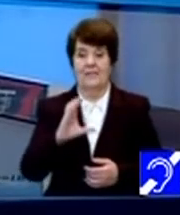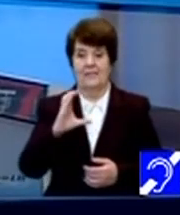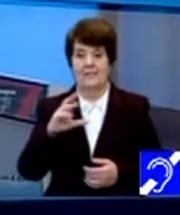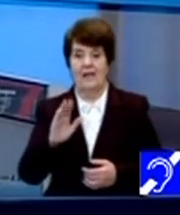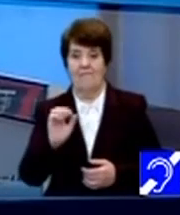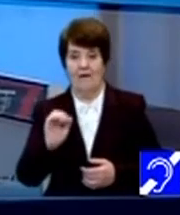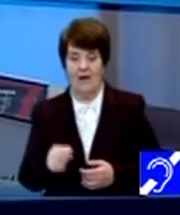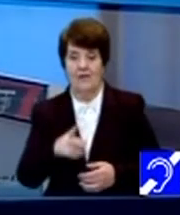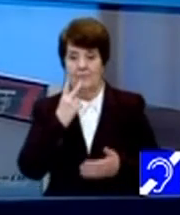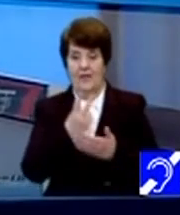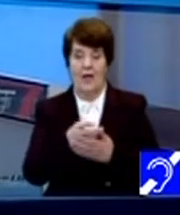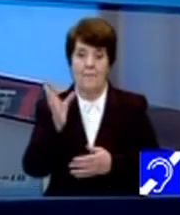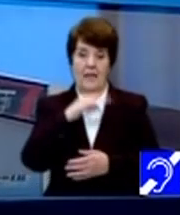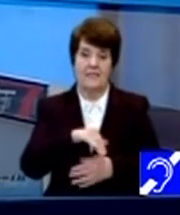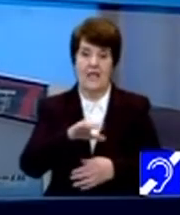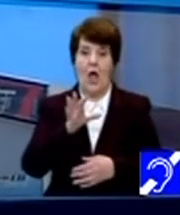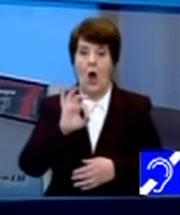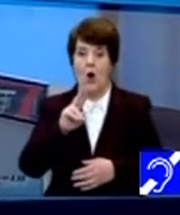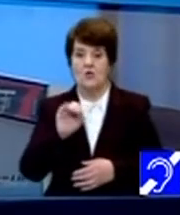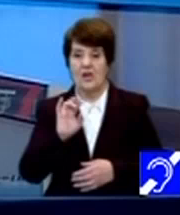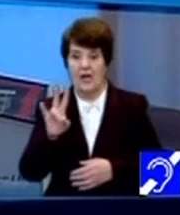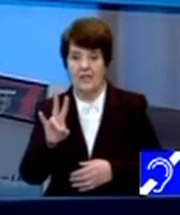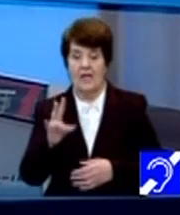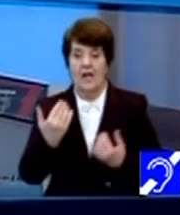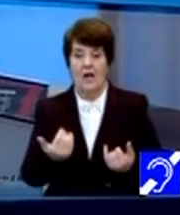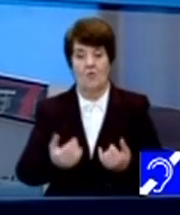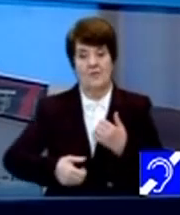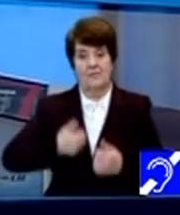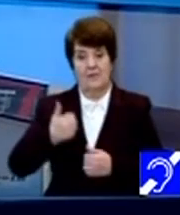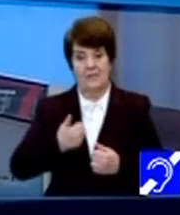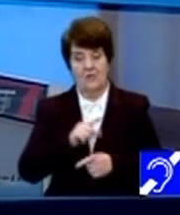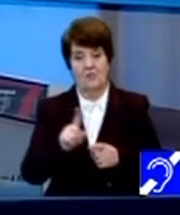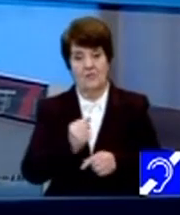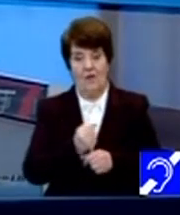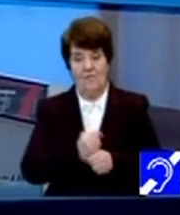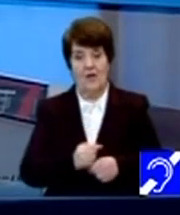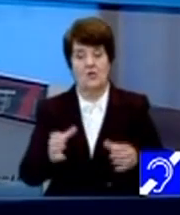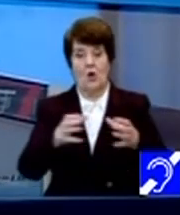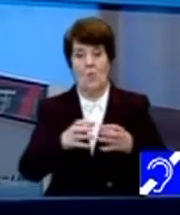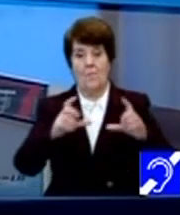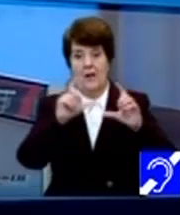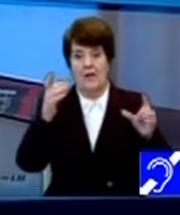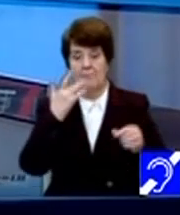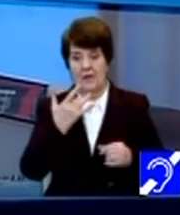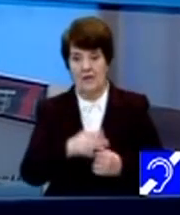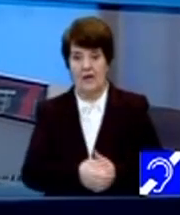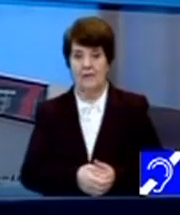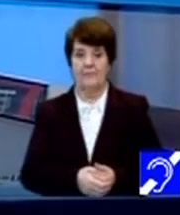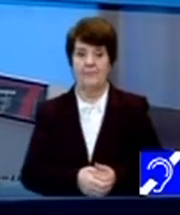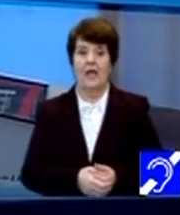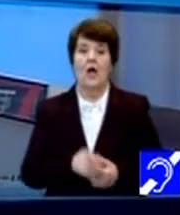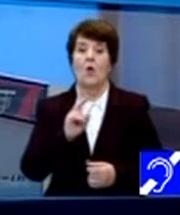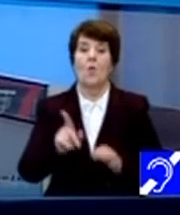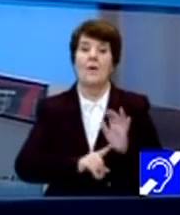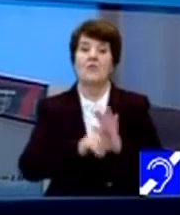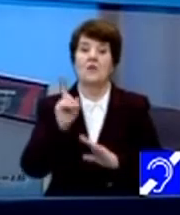este fondatorul unei afaceri de succes peste ocean, iar printre colaborările cu care se mândrește este și celebra companie americană de film Warner